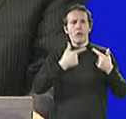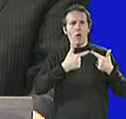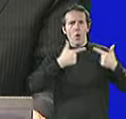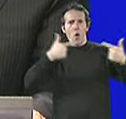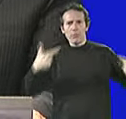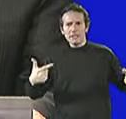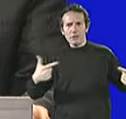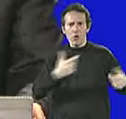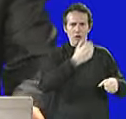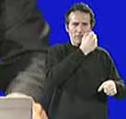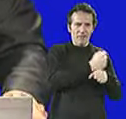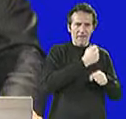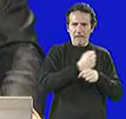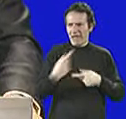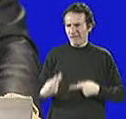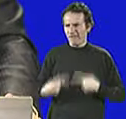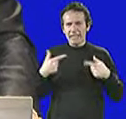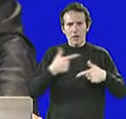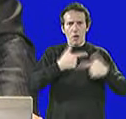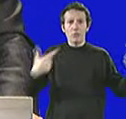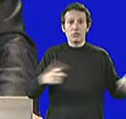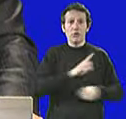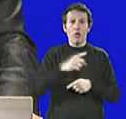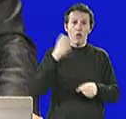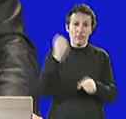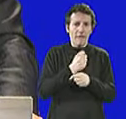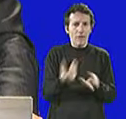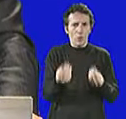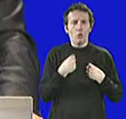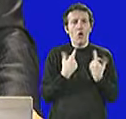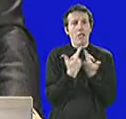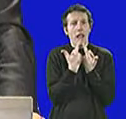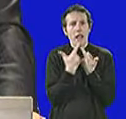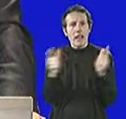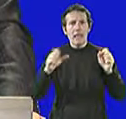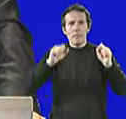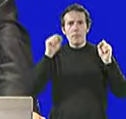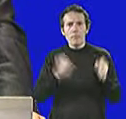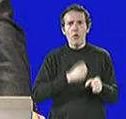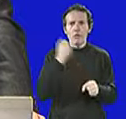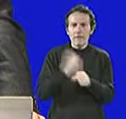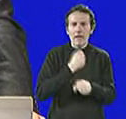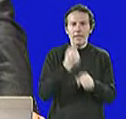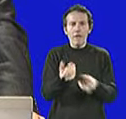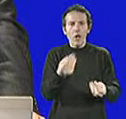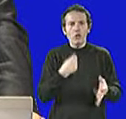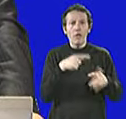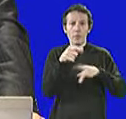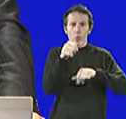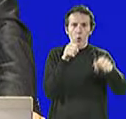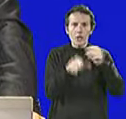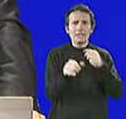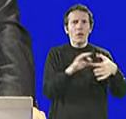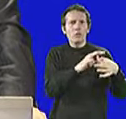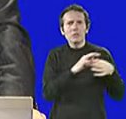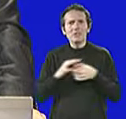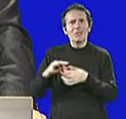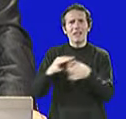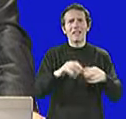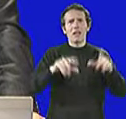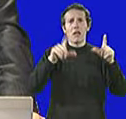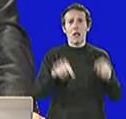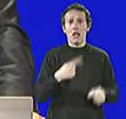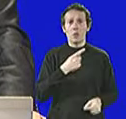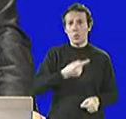vie, parce que le travail, c'est le moyen d'être libre, parce que le travail, c'est la condition de la solidarité.